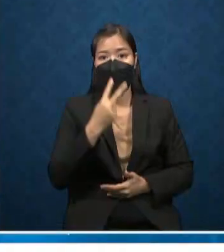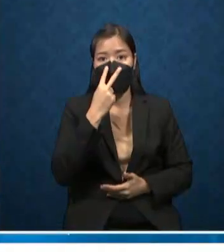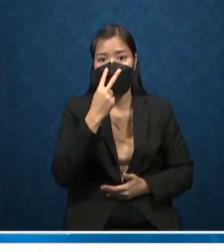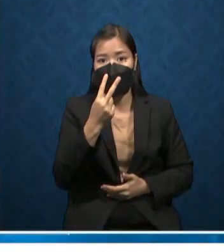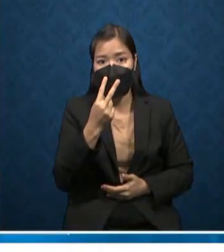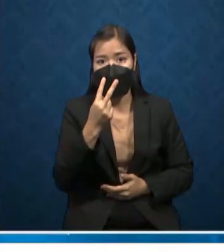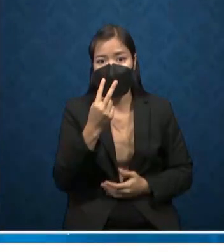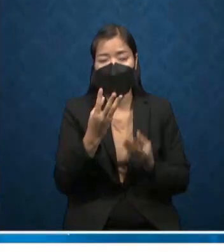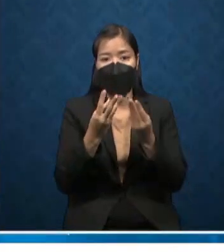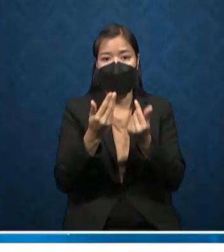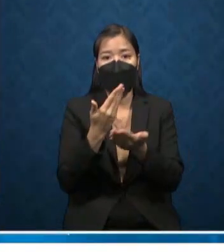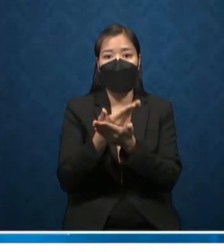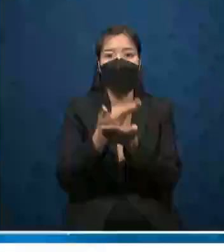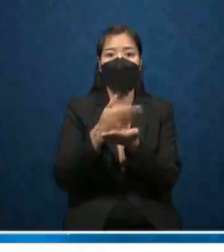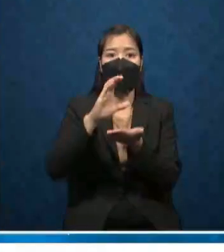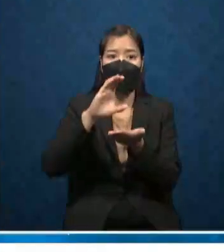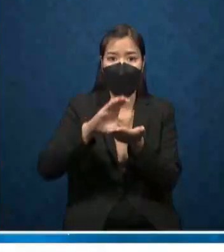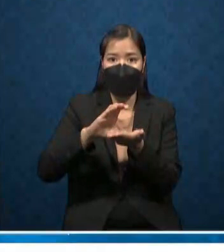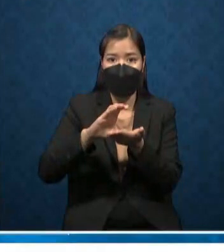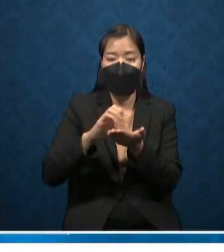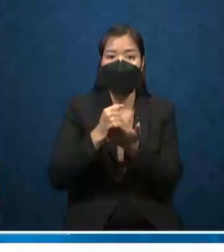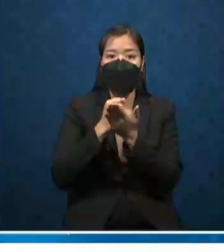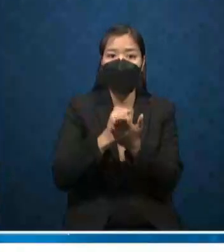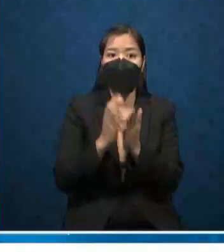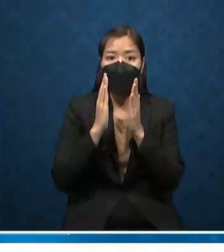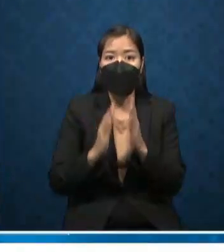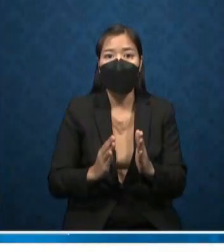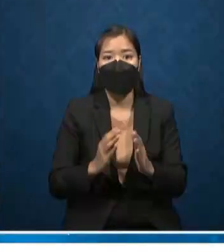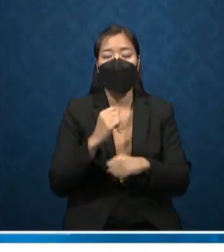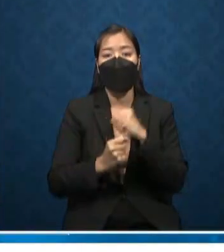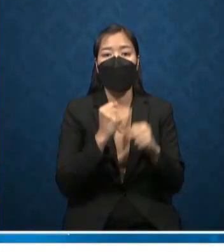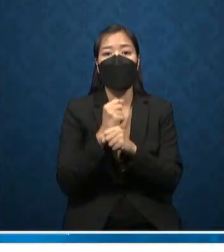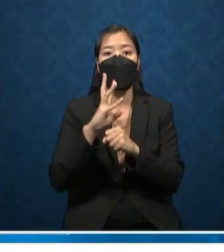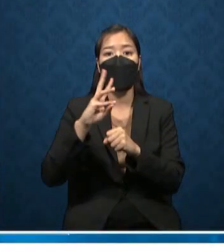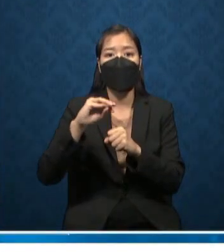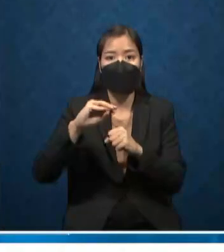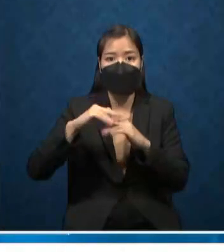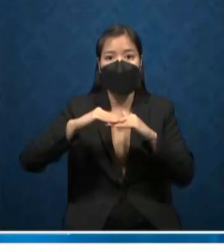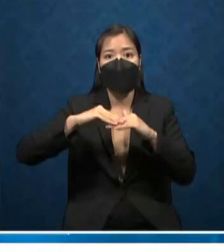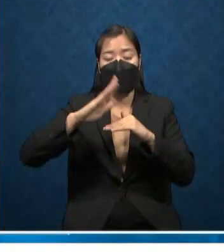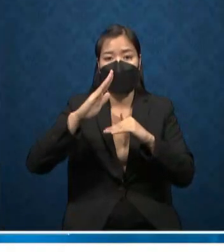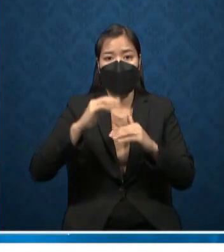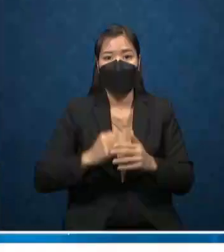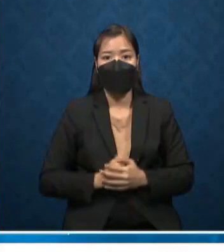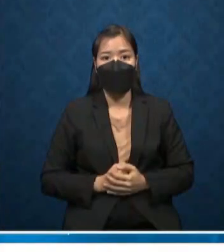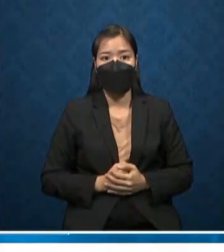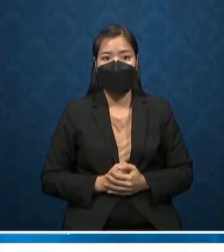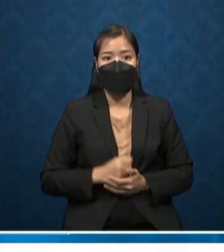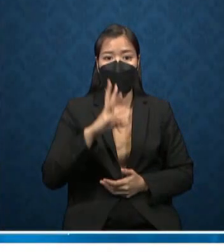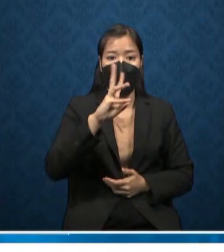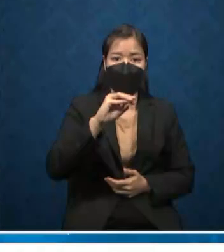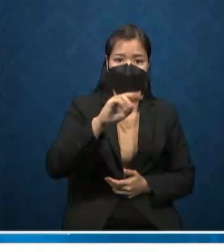ของงบประมาณรายการเบี้ยหวัดบำเหน็จบำนาญที่มีการตั้งในปีงบประมาณพ.ศ. 2563ถึง